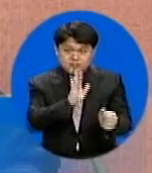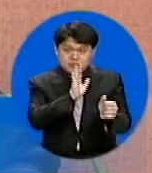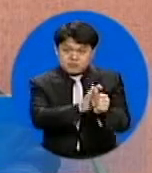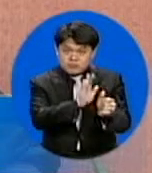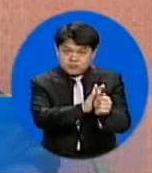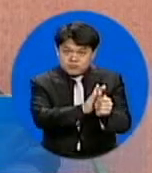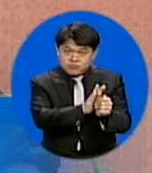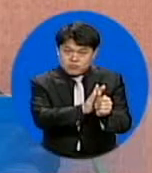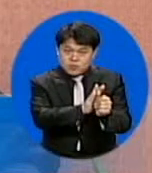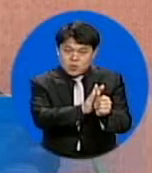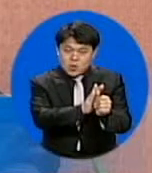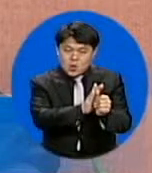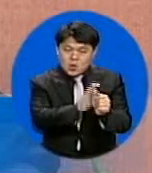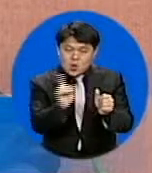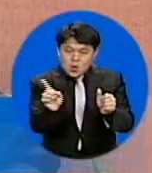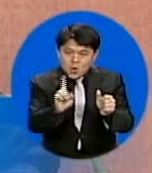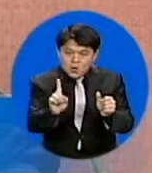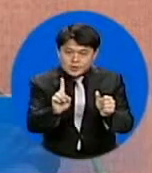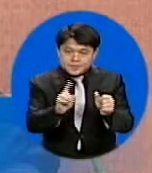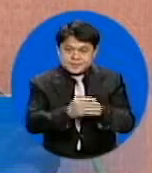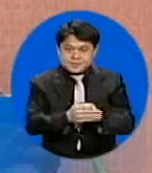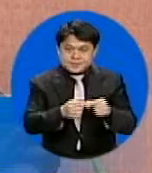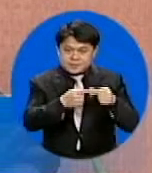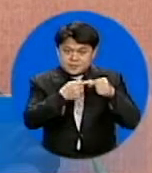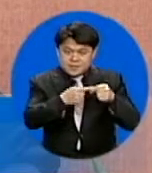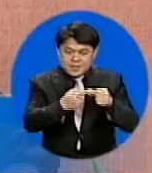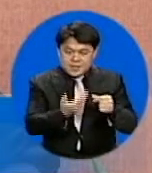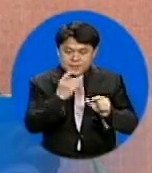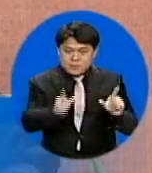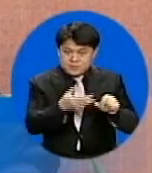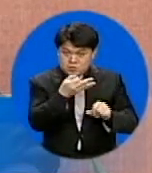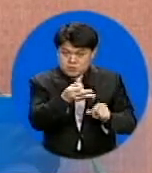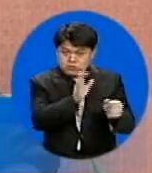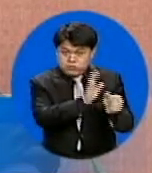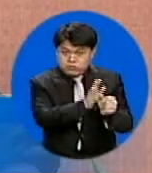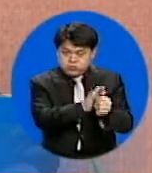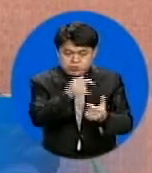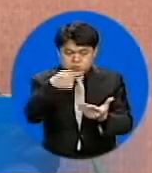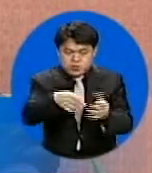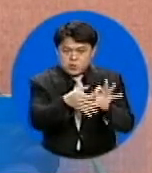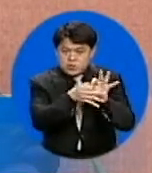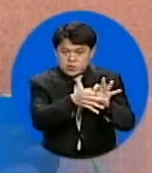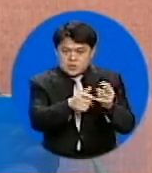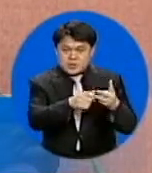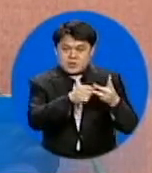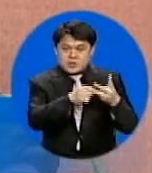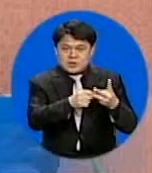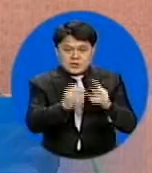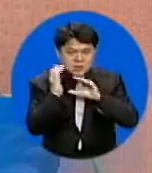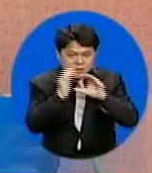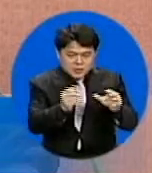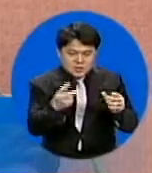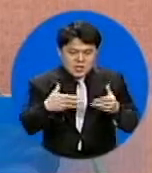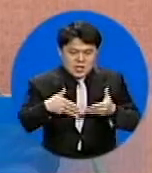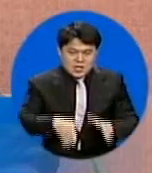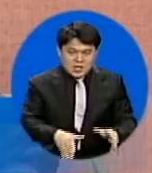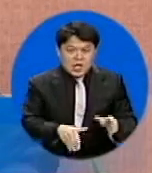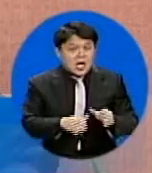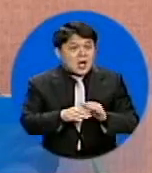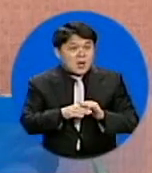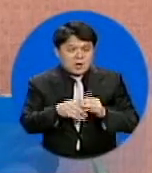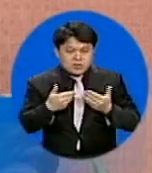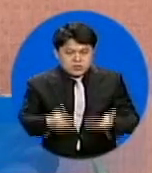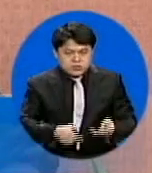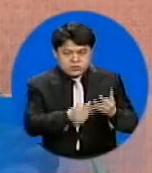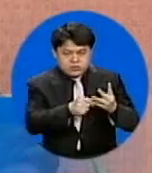지원되는 내용은요, 네. 그 생계급여하고 그다음에 교육급여, 그다음에 장제 해상급여 그 네 가지 급여가